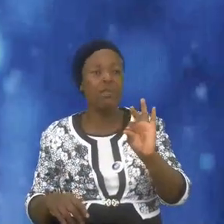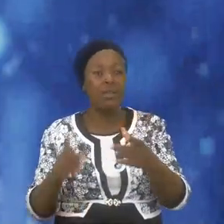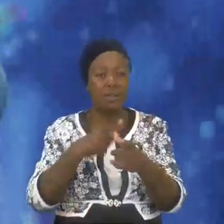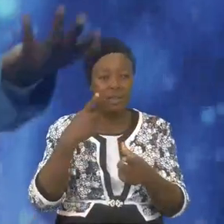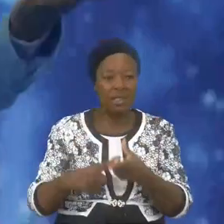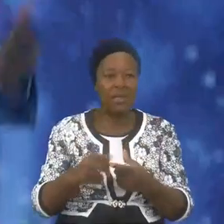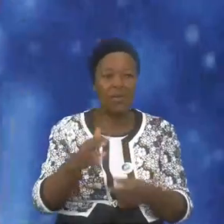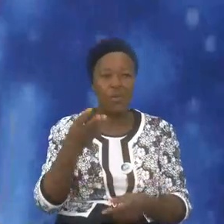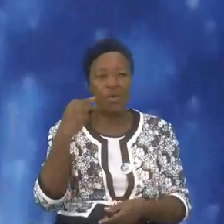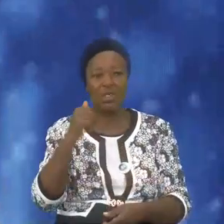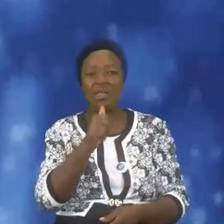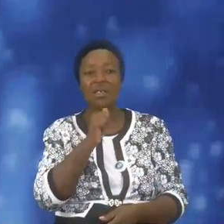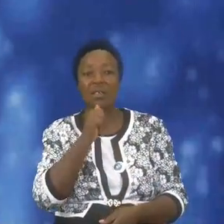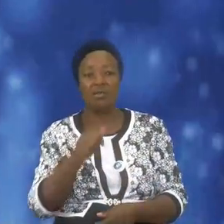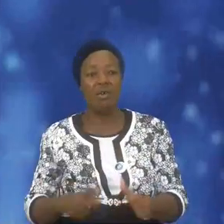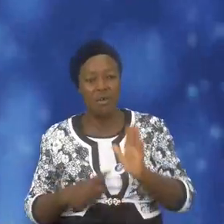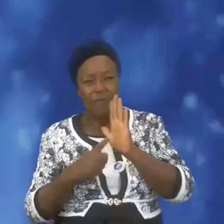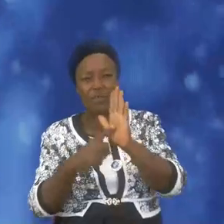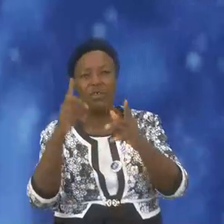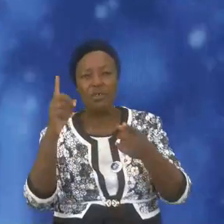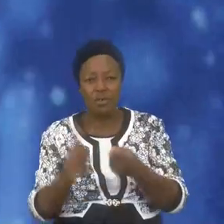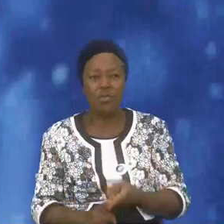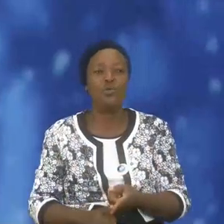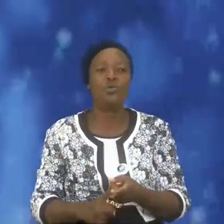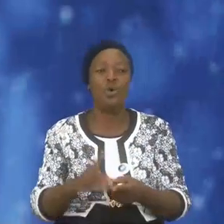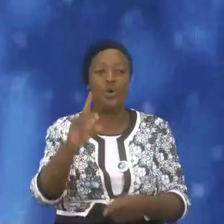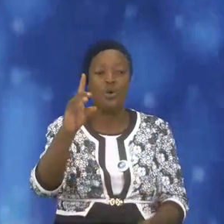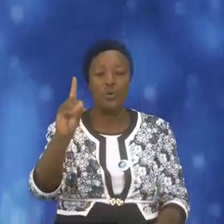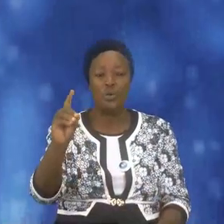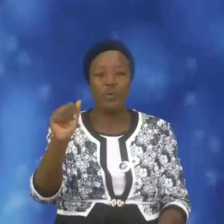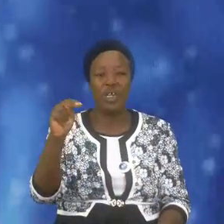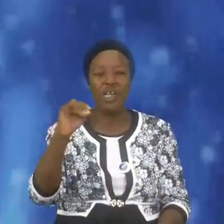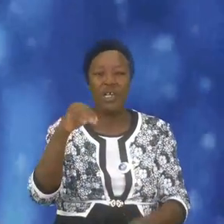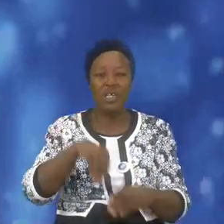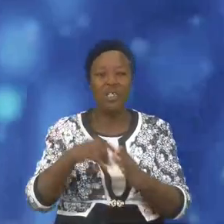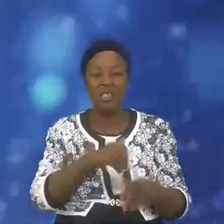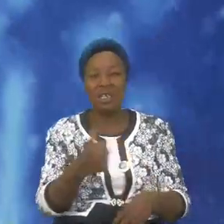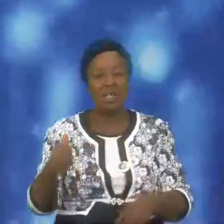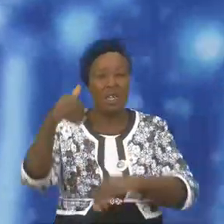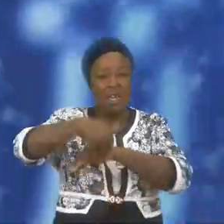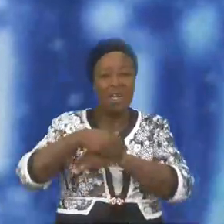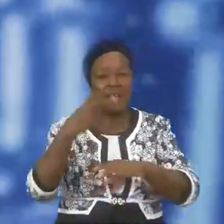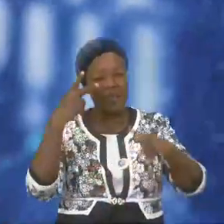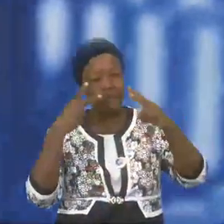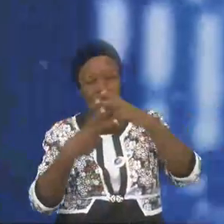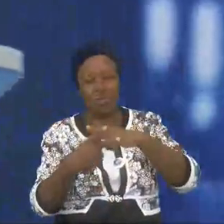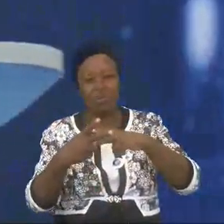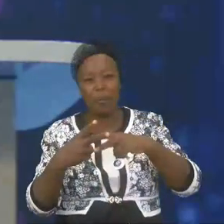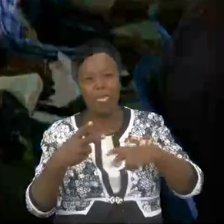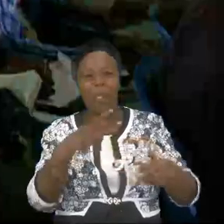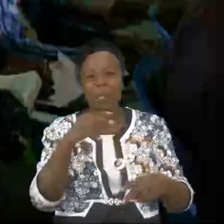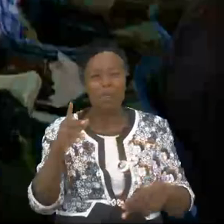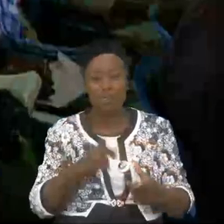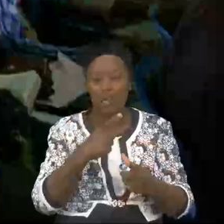révélé à Daniel dans une vision pendant la nuit. Et Daniel bénit le Dieu des